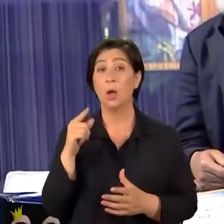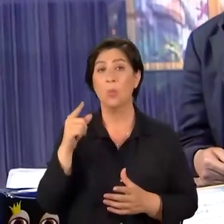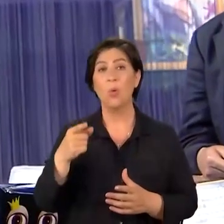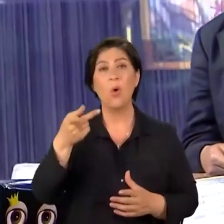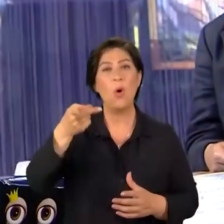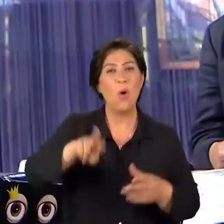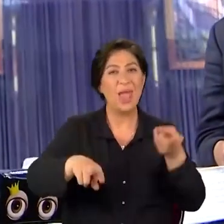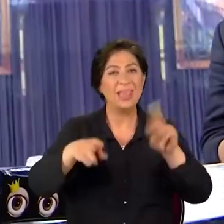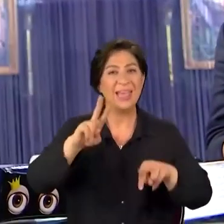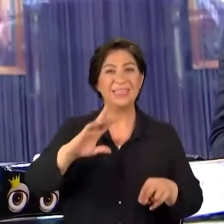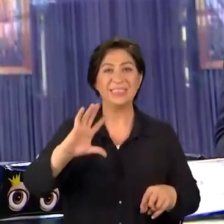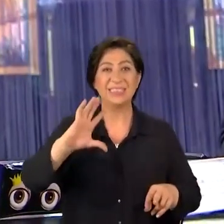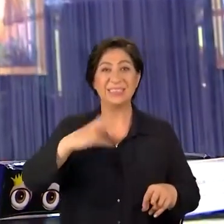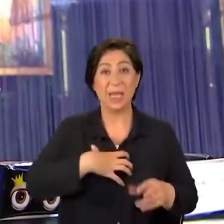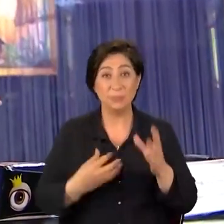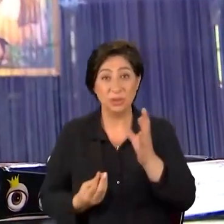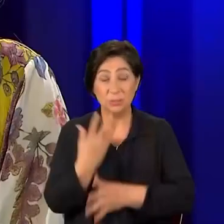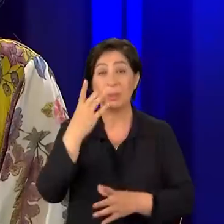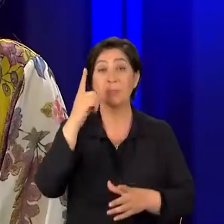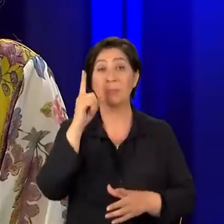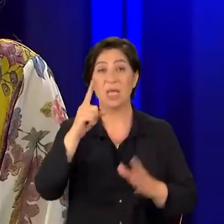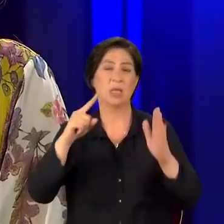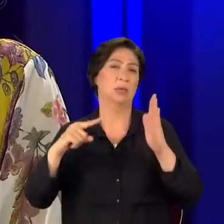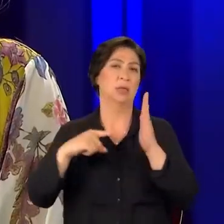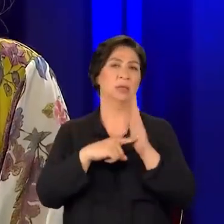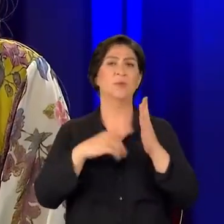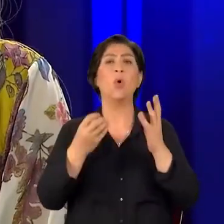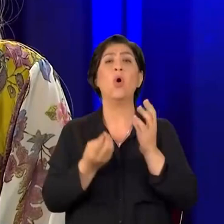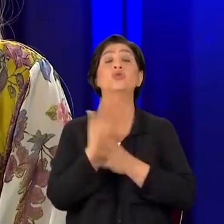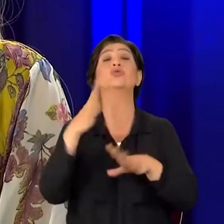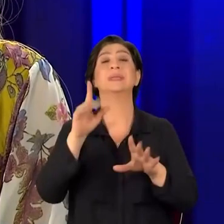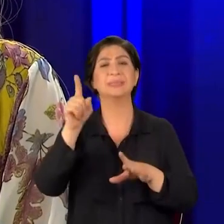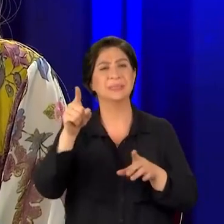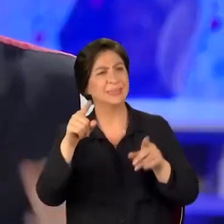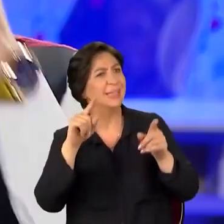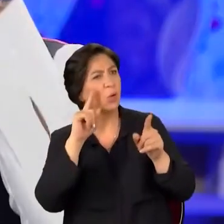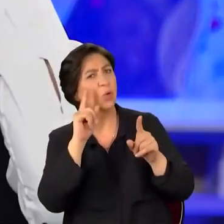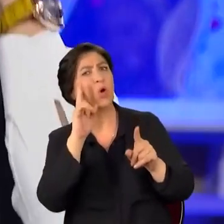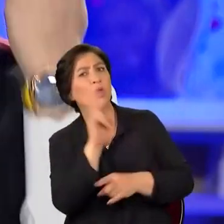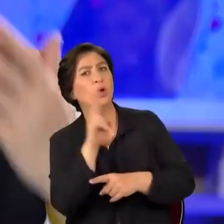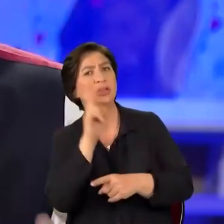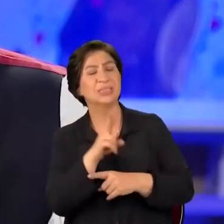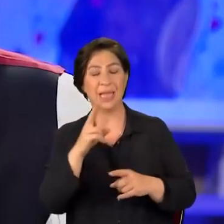şehitlere sahip çıkmak bir ideolojiyi oluşturmaz. Şu anda sizin tespitlerinizden